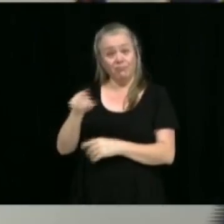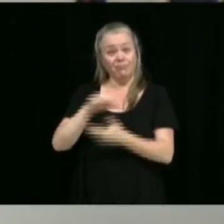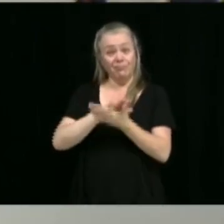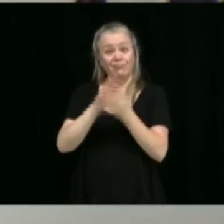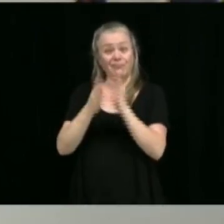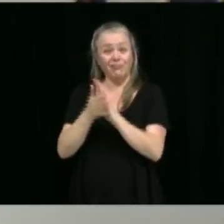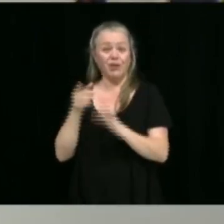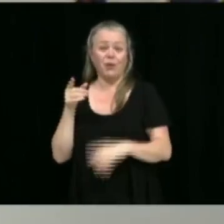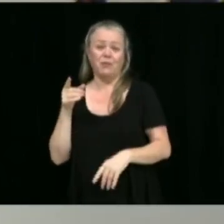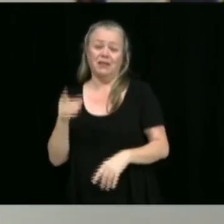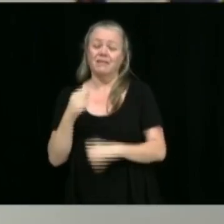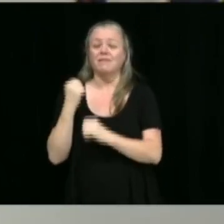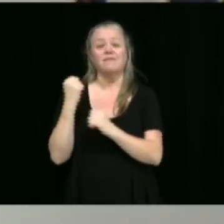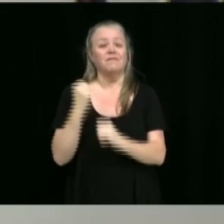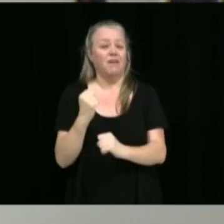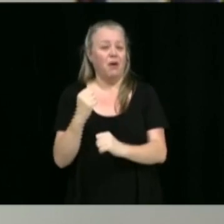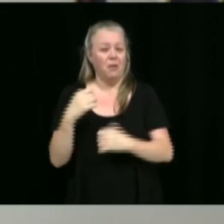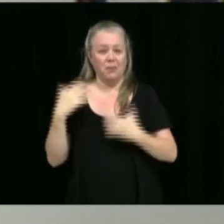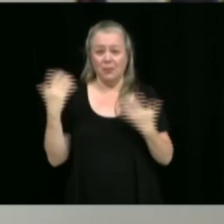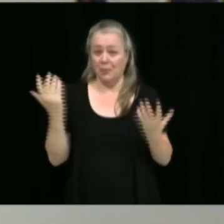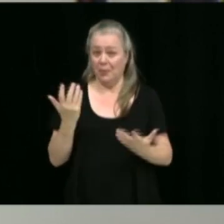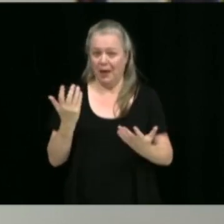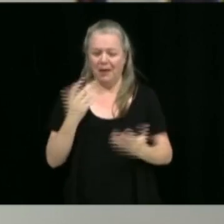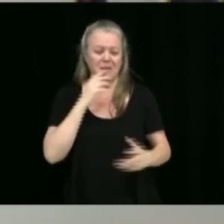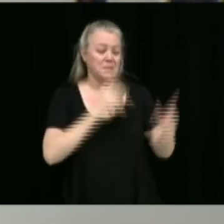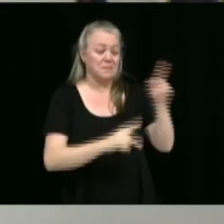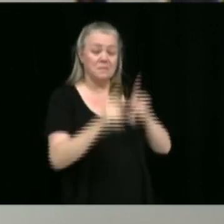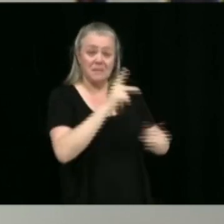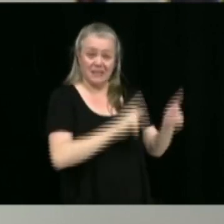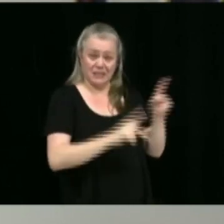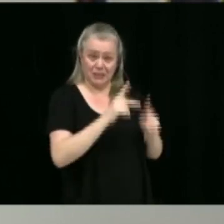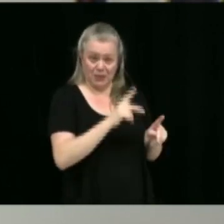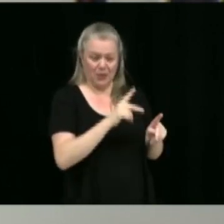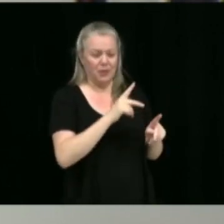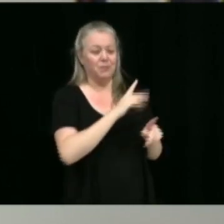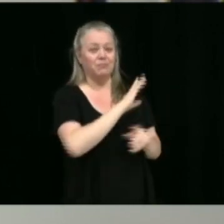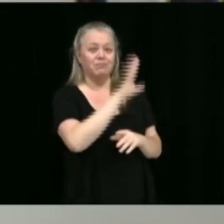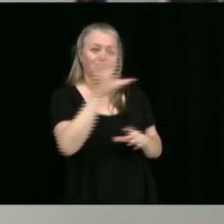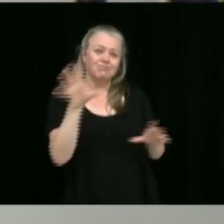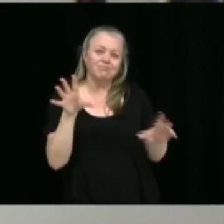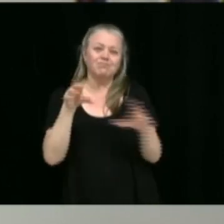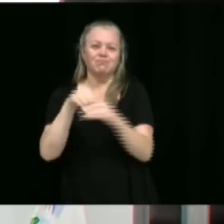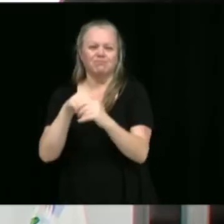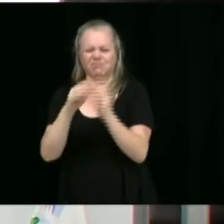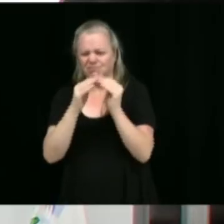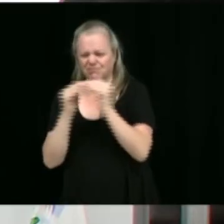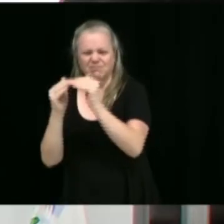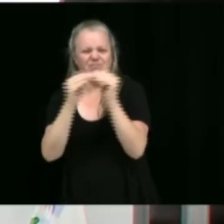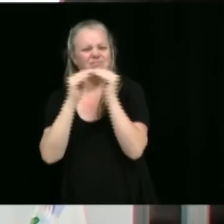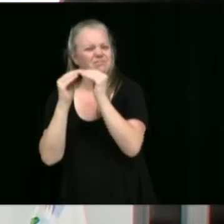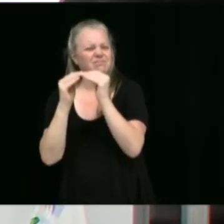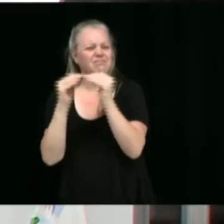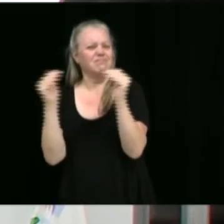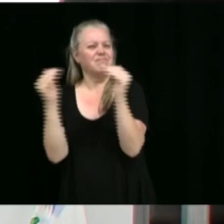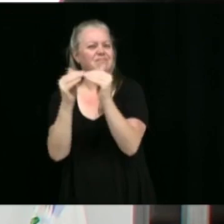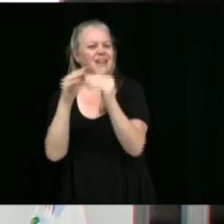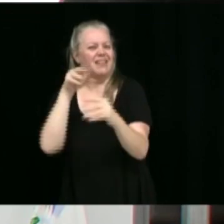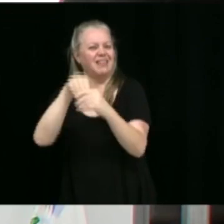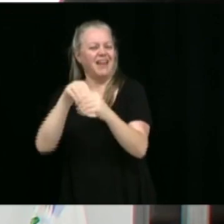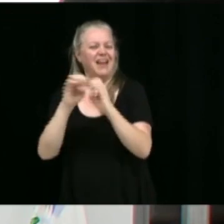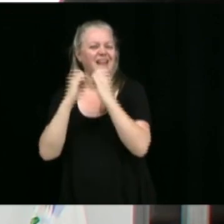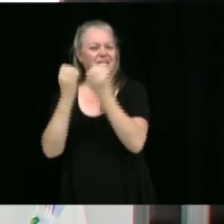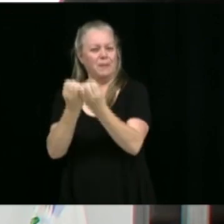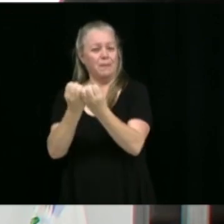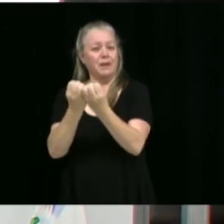réside dans sa capacité à intégrer ces personnes de manière équitable au sein de votre équipe, en